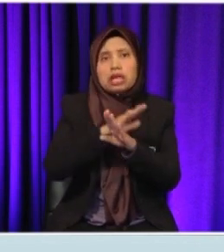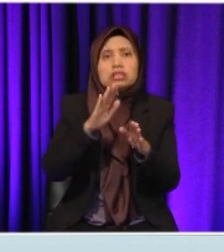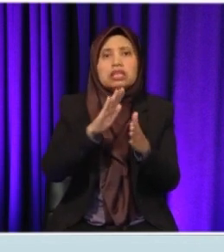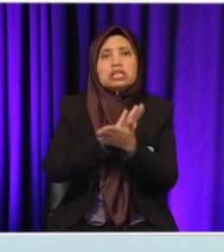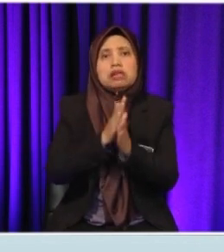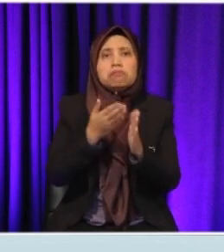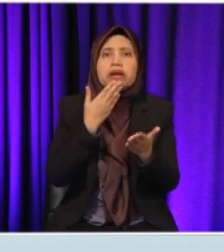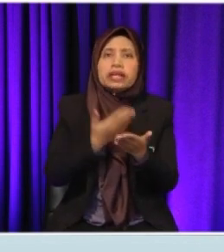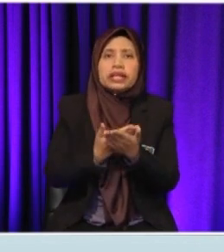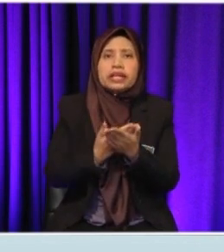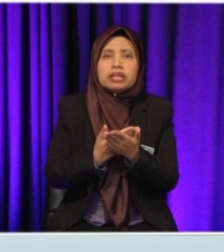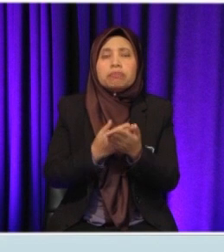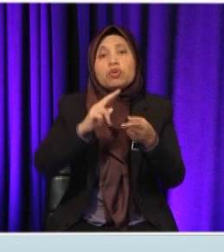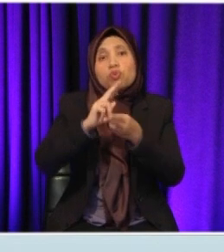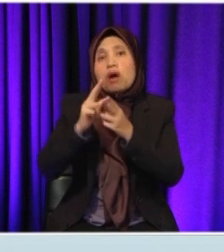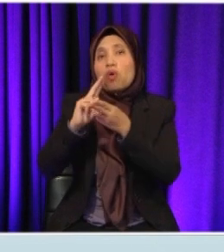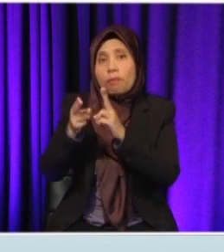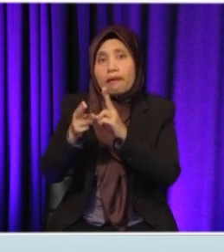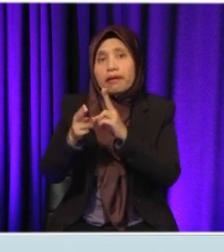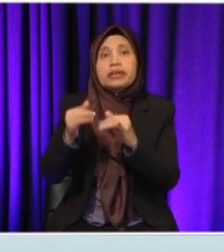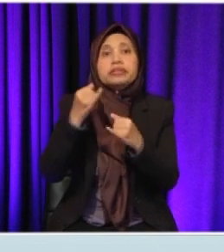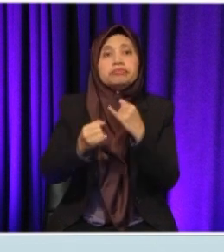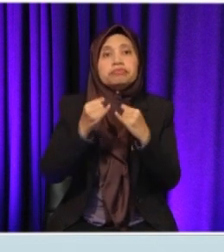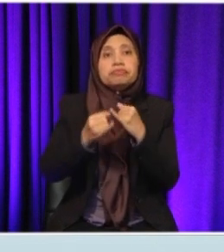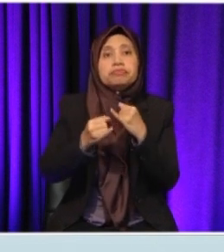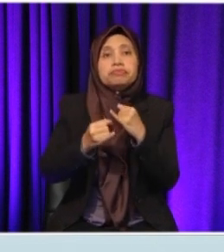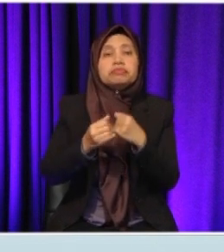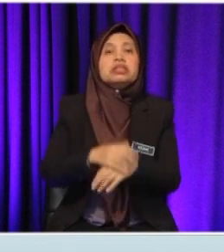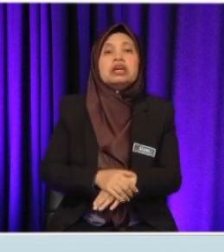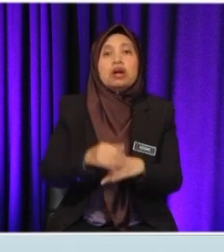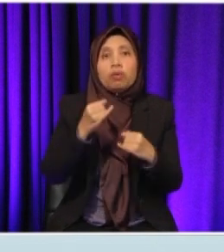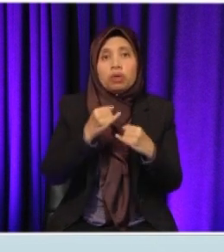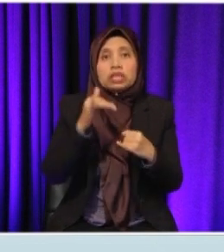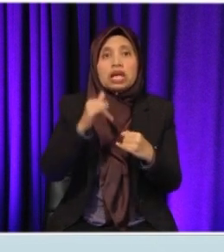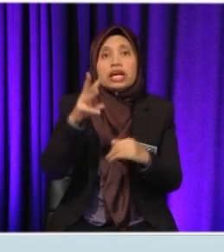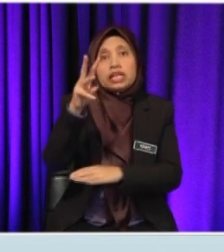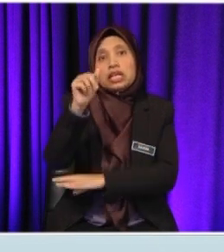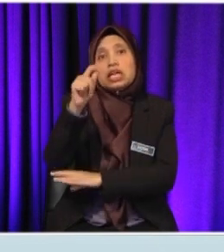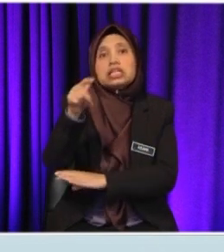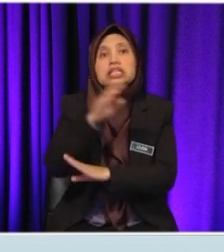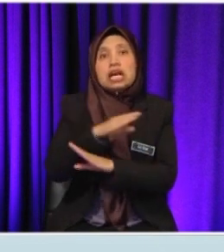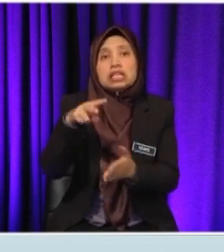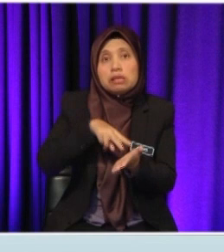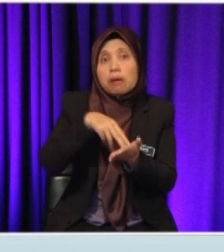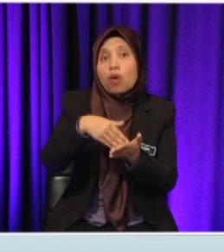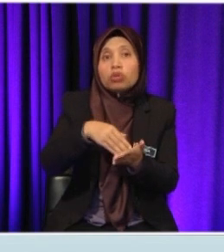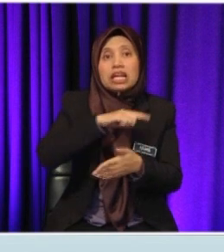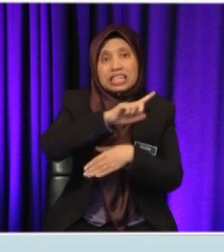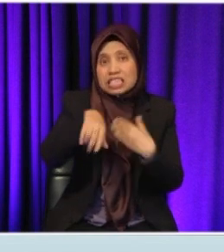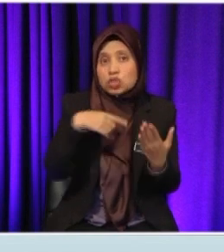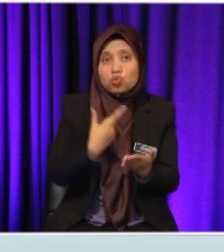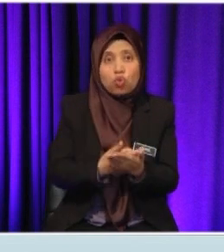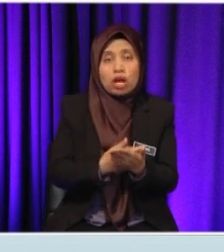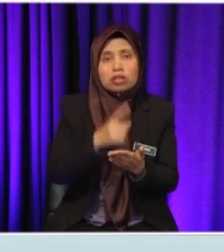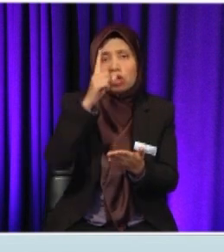dia berubah-ubah. Kemudian kita yang terakhir kita adalah watak pipih. Watak yang tidak dibangunkan secara keseluruhan. Kalau seorang